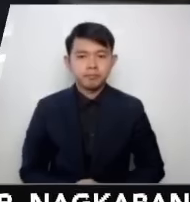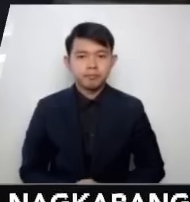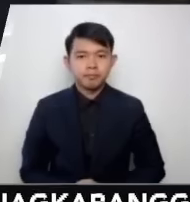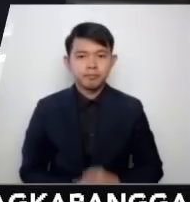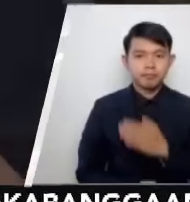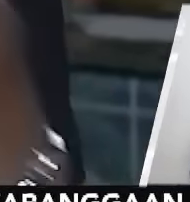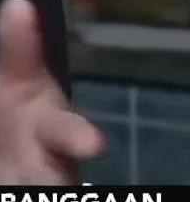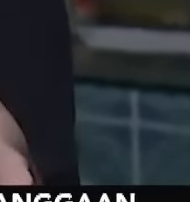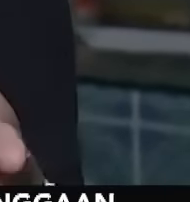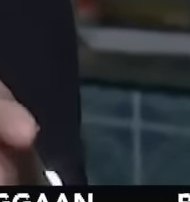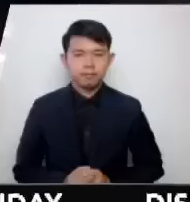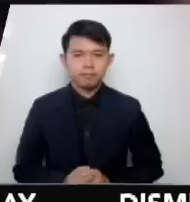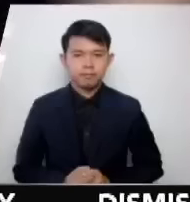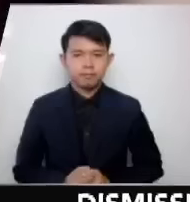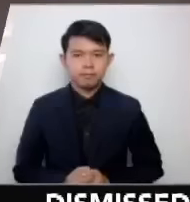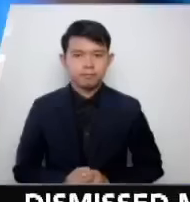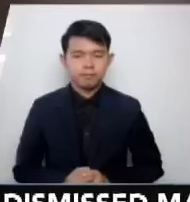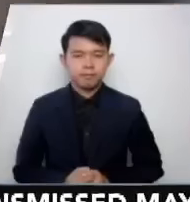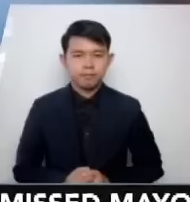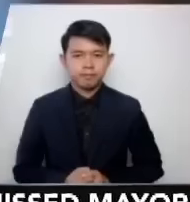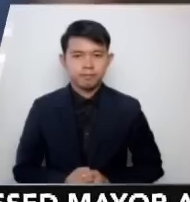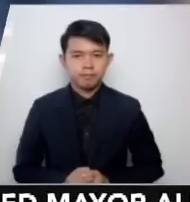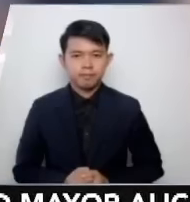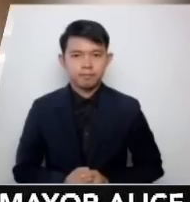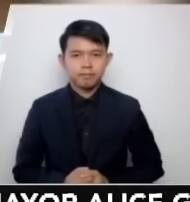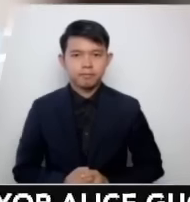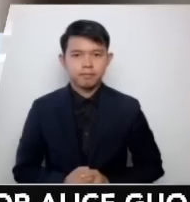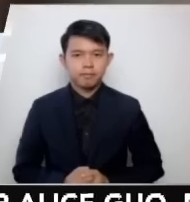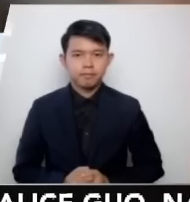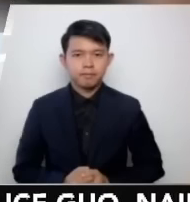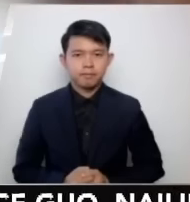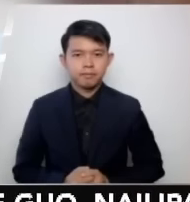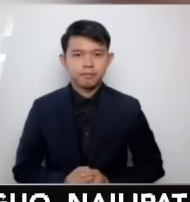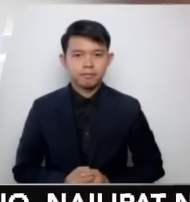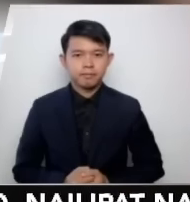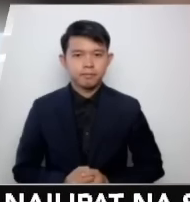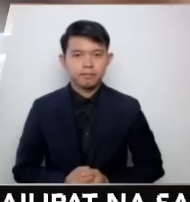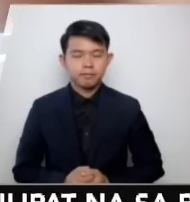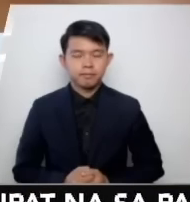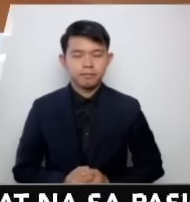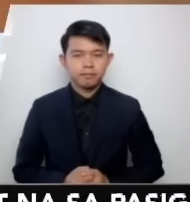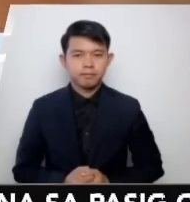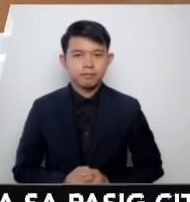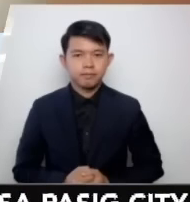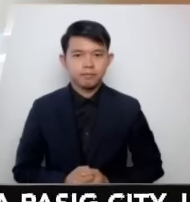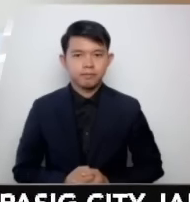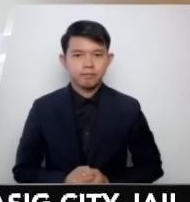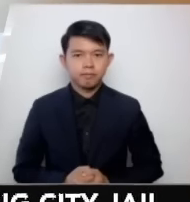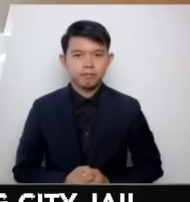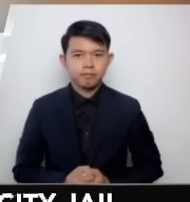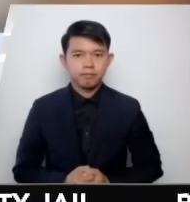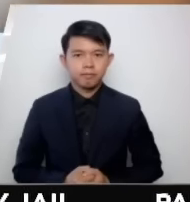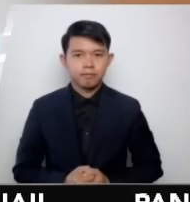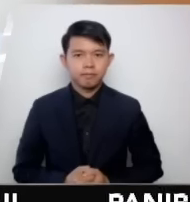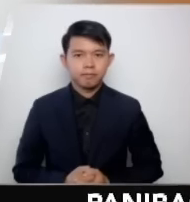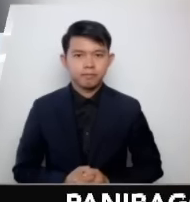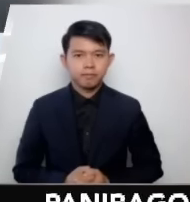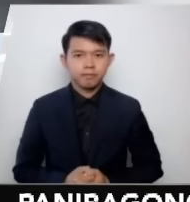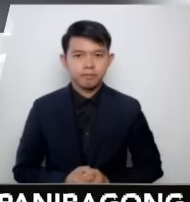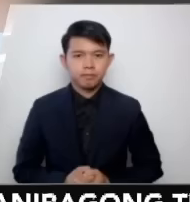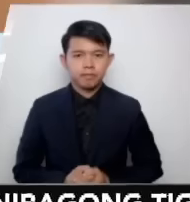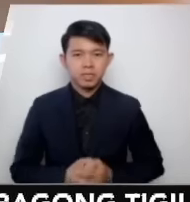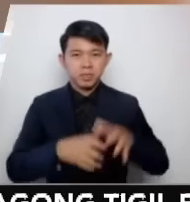Integrated News. Sa Sa gitna ng prosesyon ng